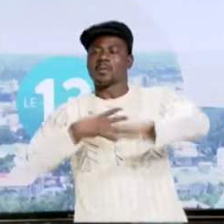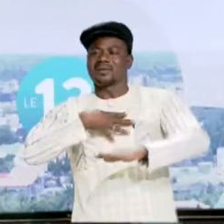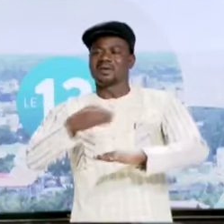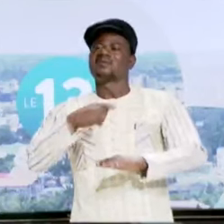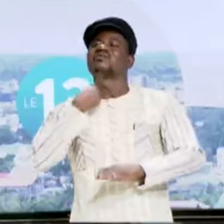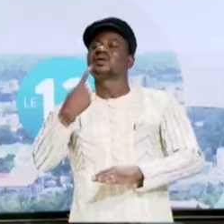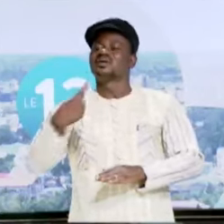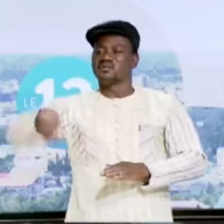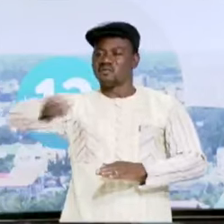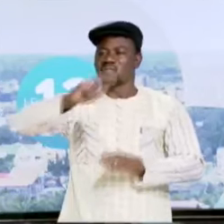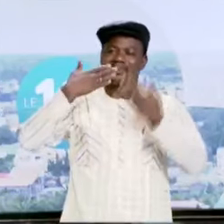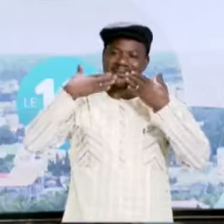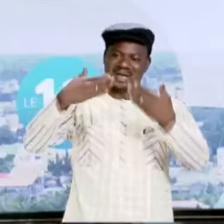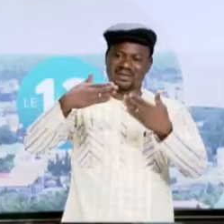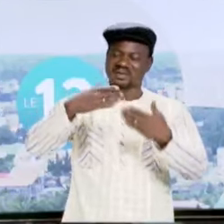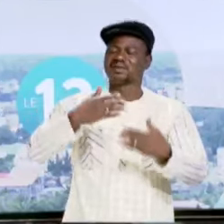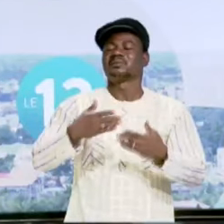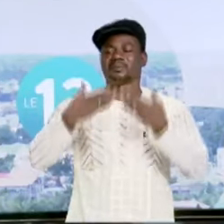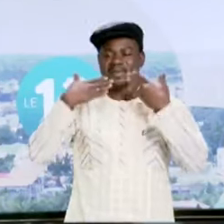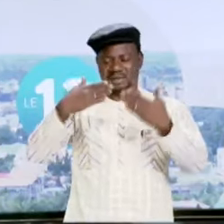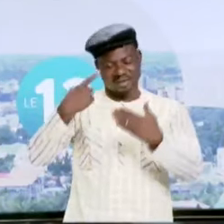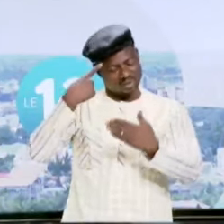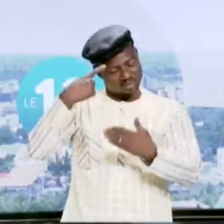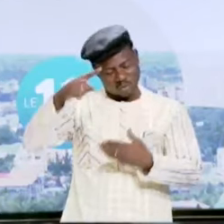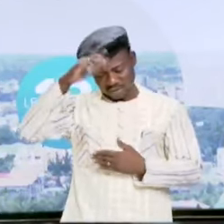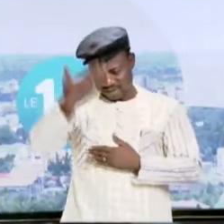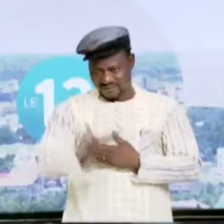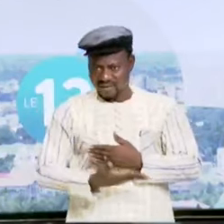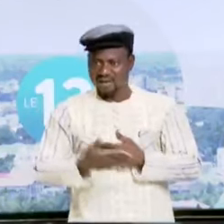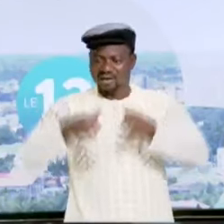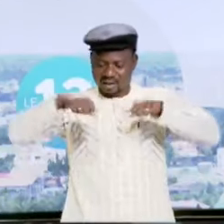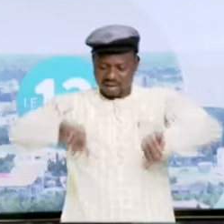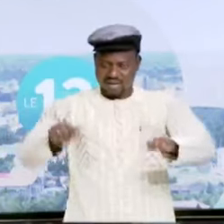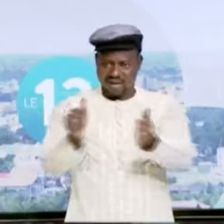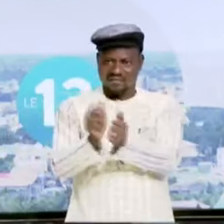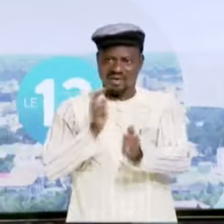merci. Merci d'avoir répondu à nos questions et restez avec nous pour la suite.